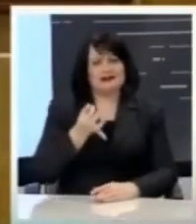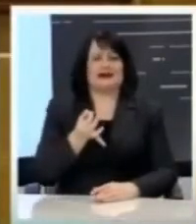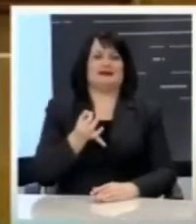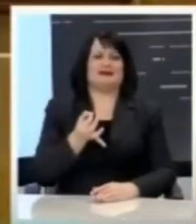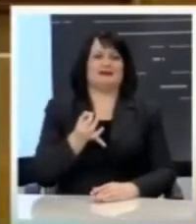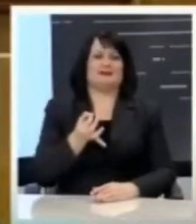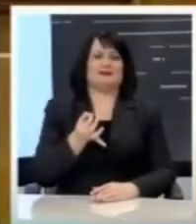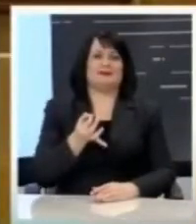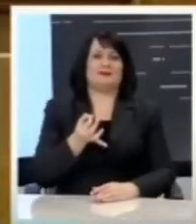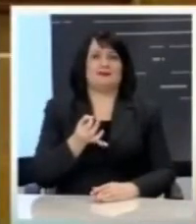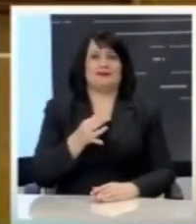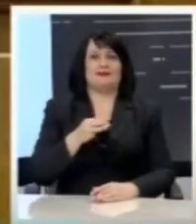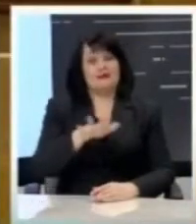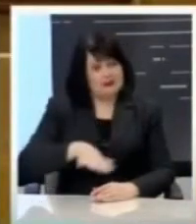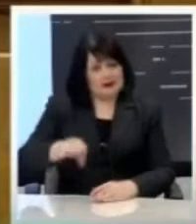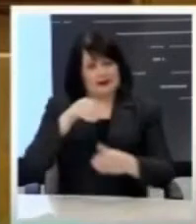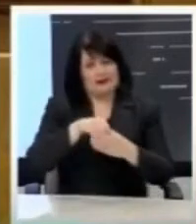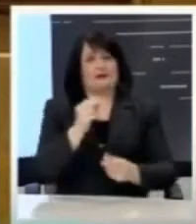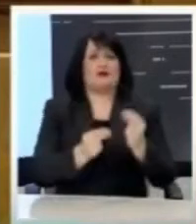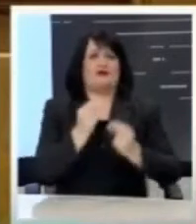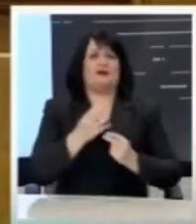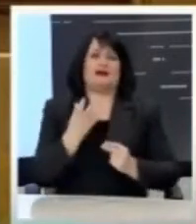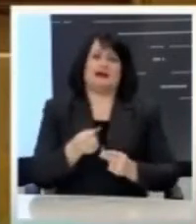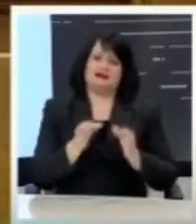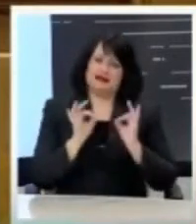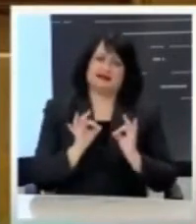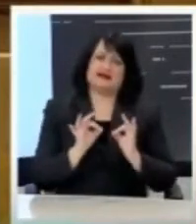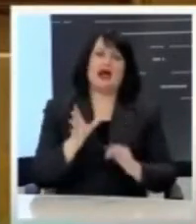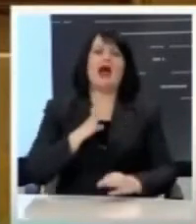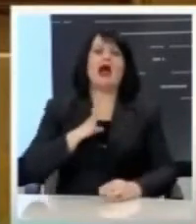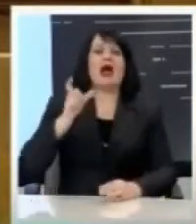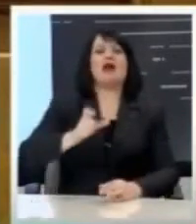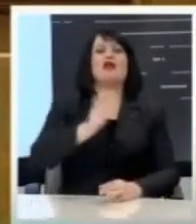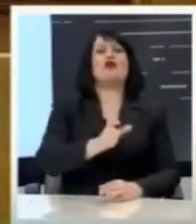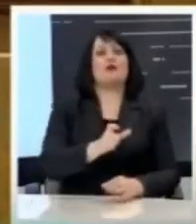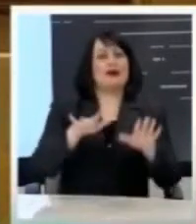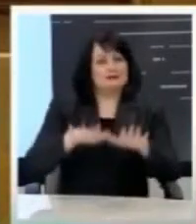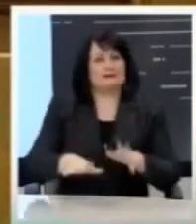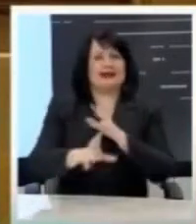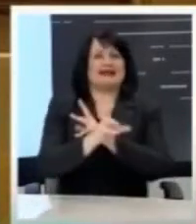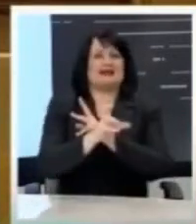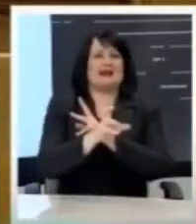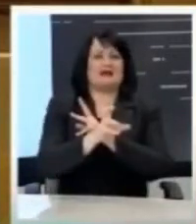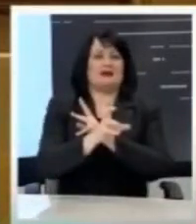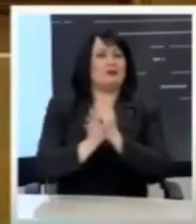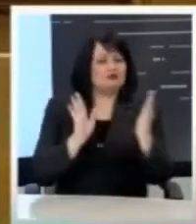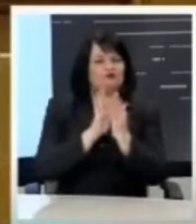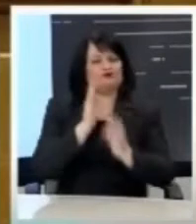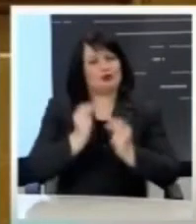που προφανώς αντιμετωπίζει προβλήματα και οι κάτοικοι που κατοικούν εκεί αντιμετωπίζουν